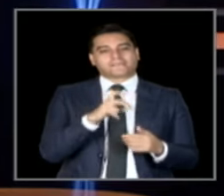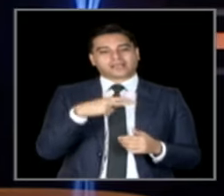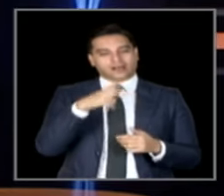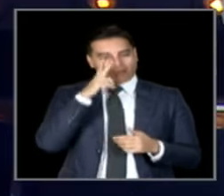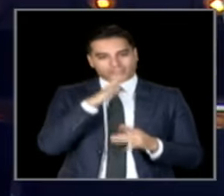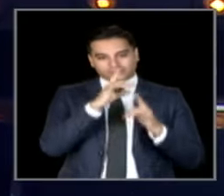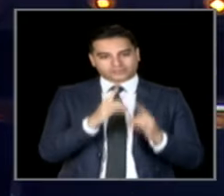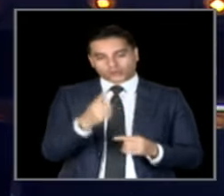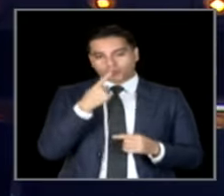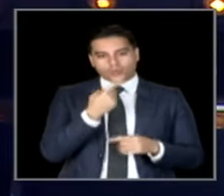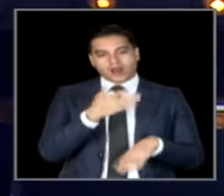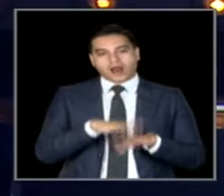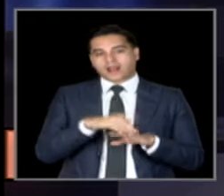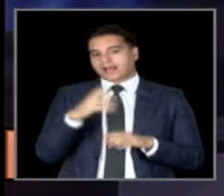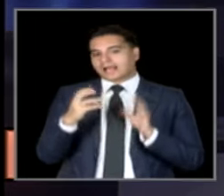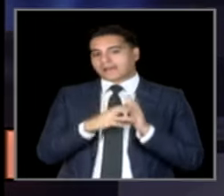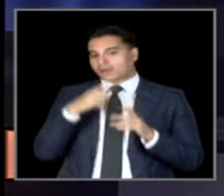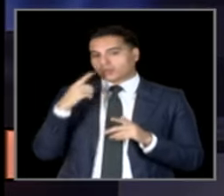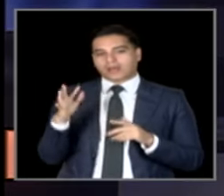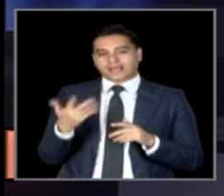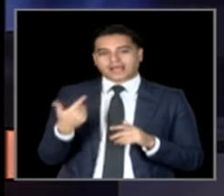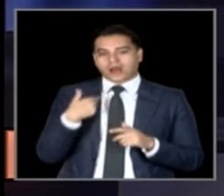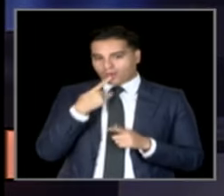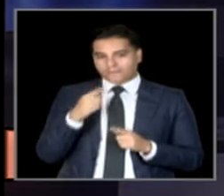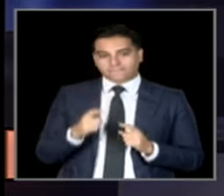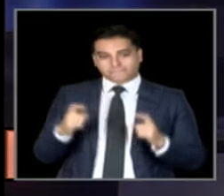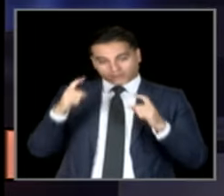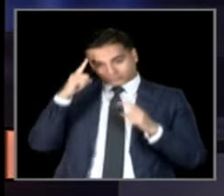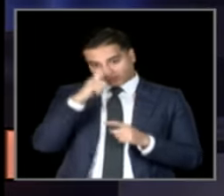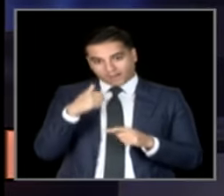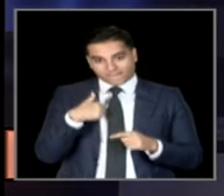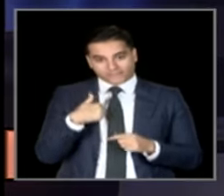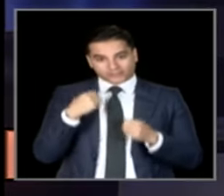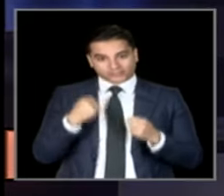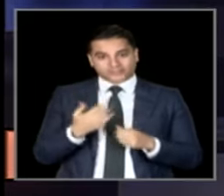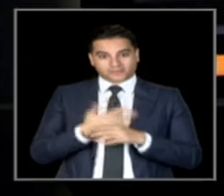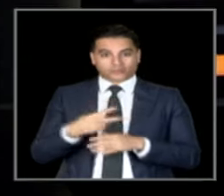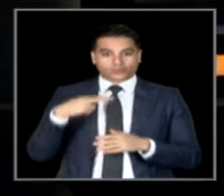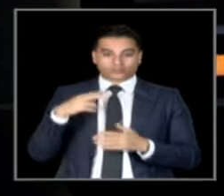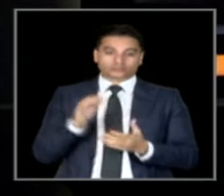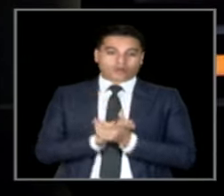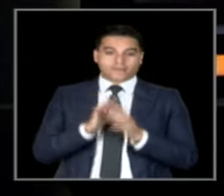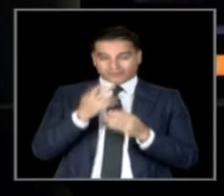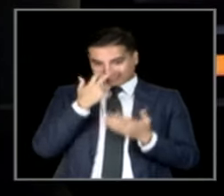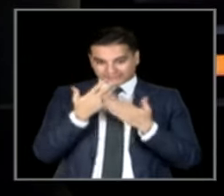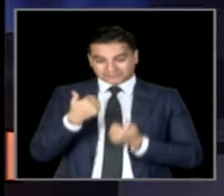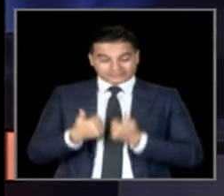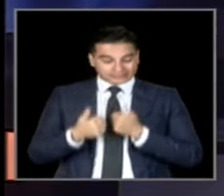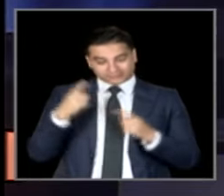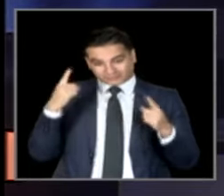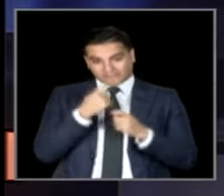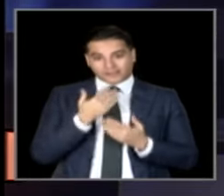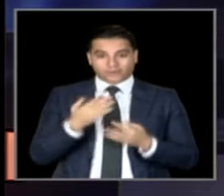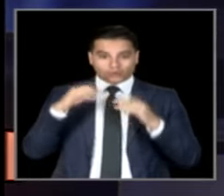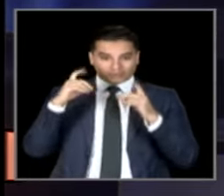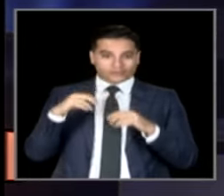لله. تقول ايه لجامعة المنصورة؟ والله يعني هو الماتش ده حقيقة يعني صعب علينا نفسيا جدا، لان احنا اصحاب من زمان كمان، فيعني اتمنى